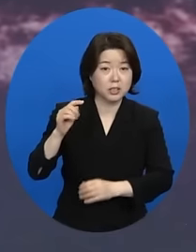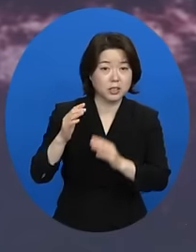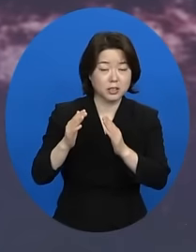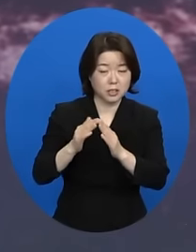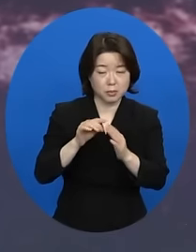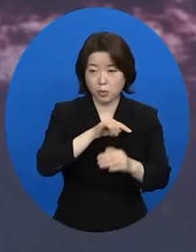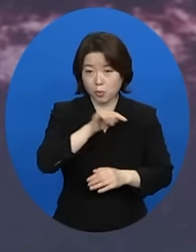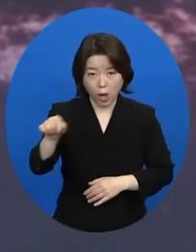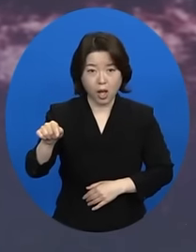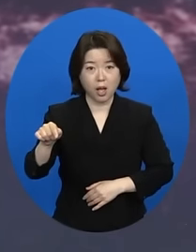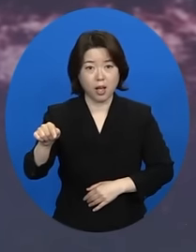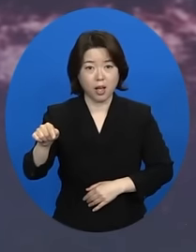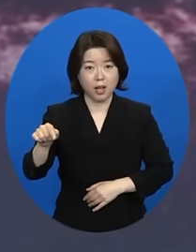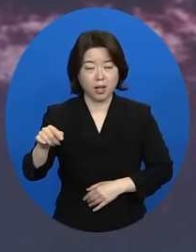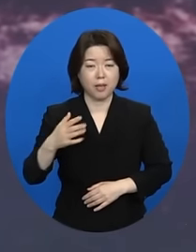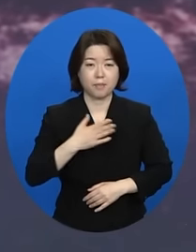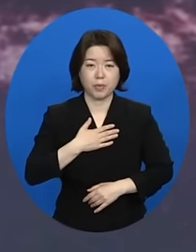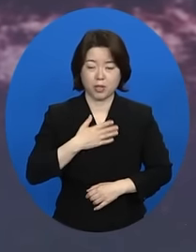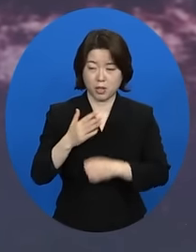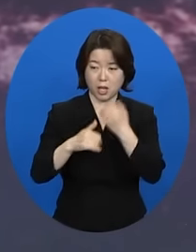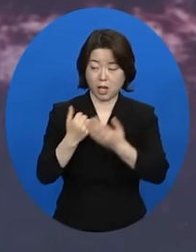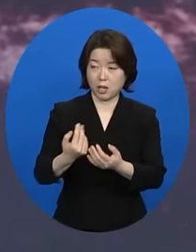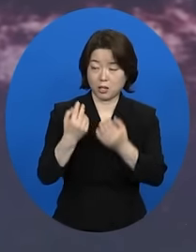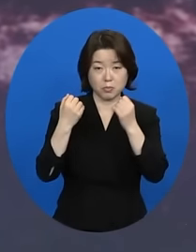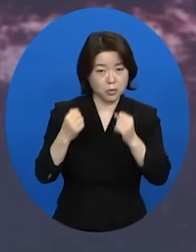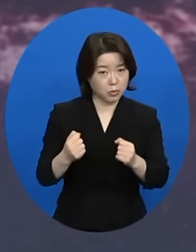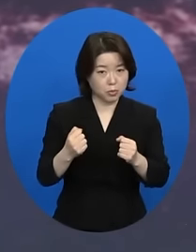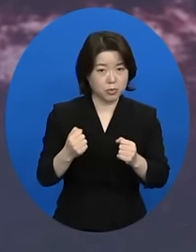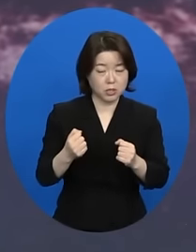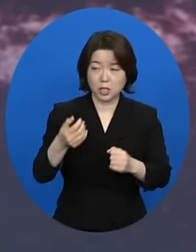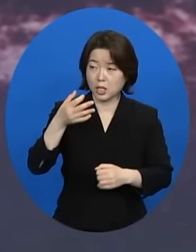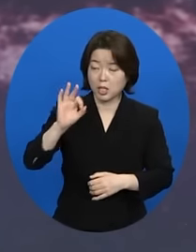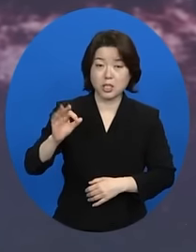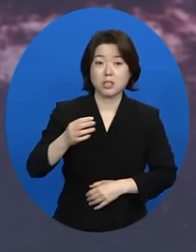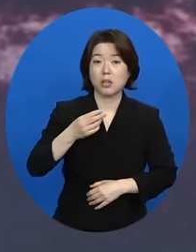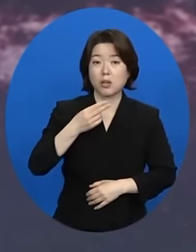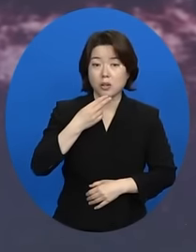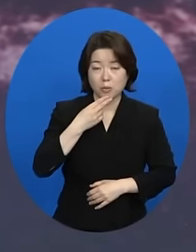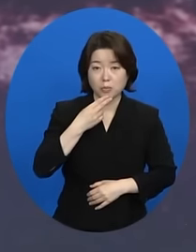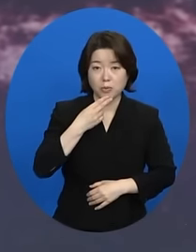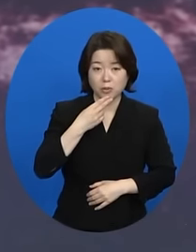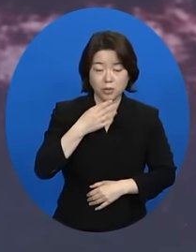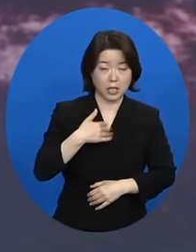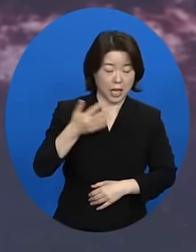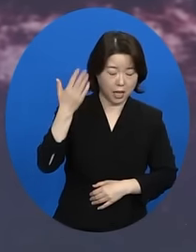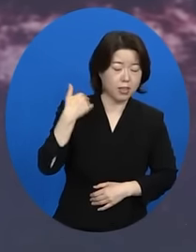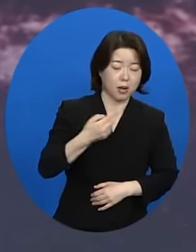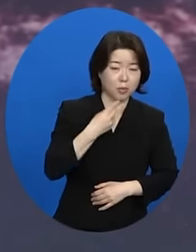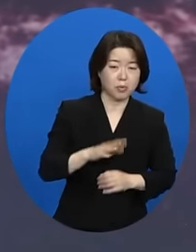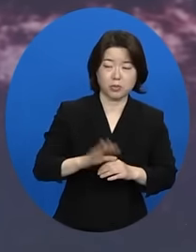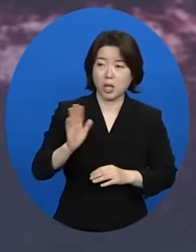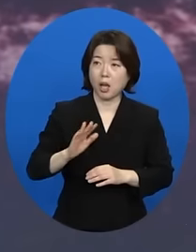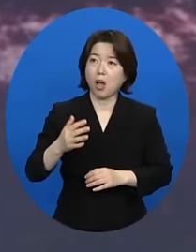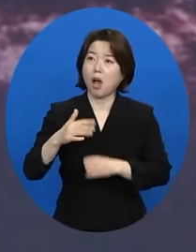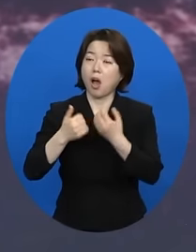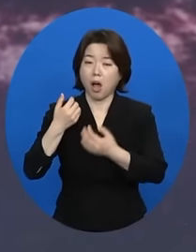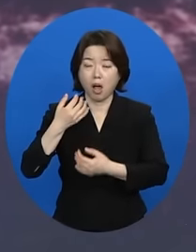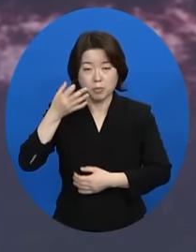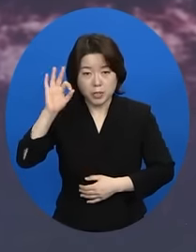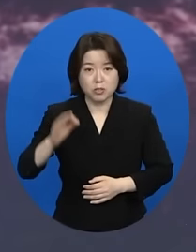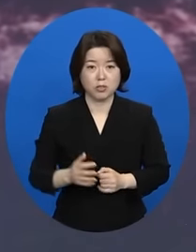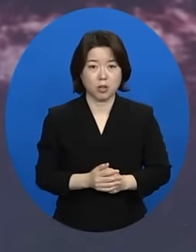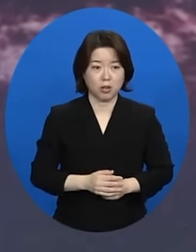찾게 되었습니다. 저는 하나님의 존재를 인정하지 않을 수밖에 없었습니다. 어떤 외력도 없이